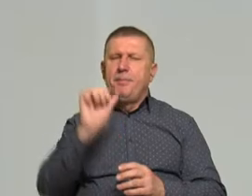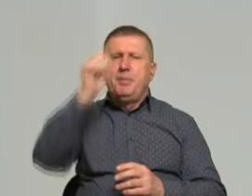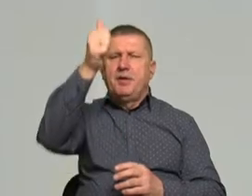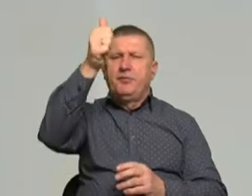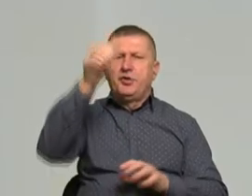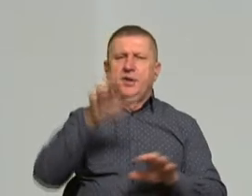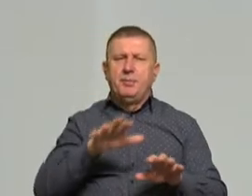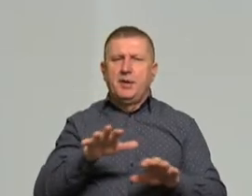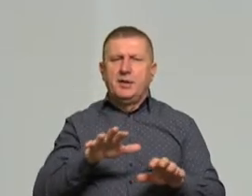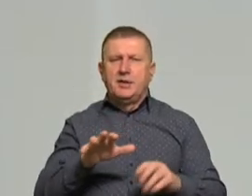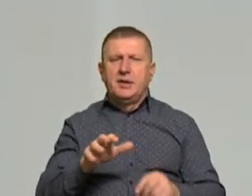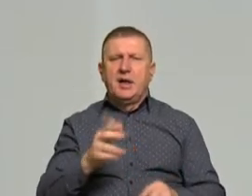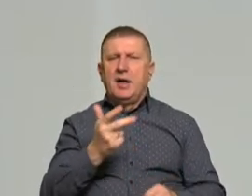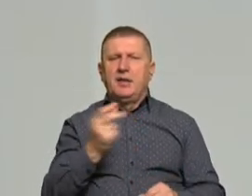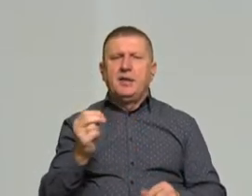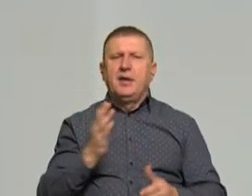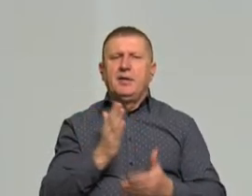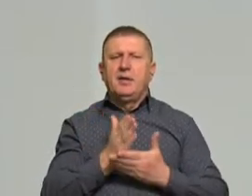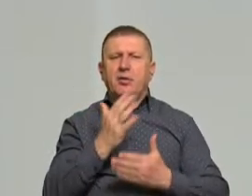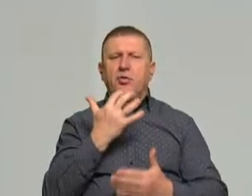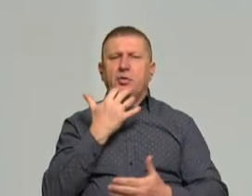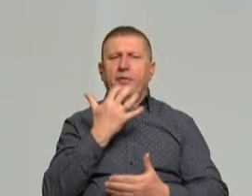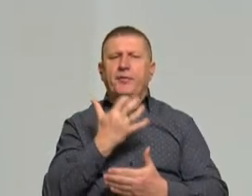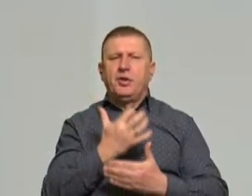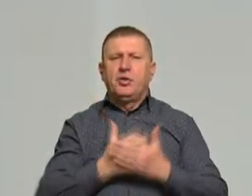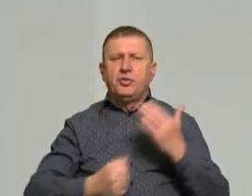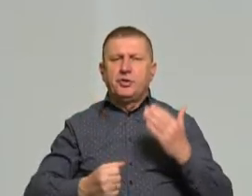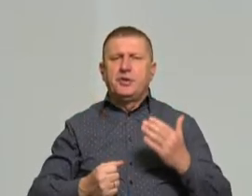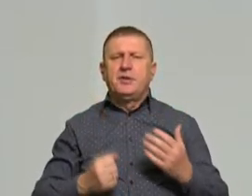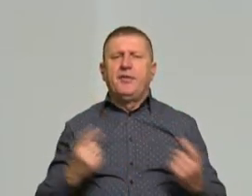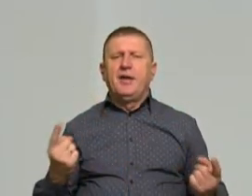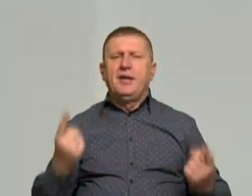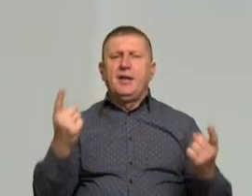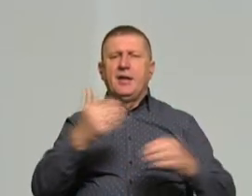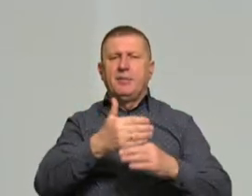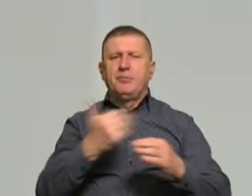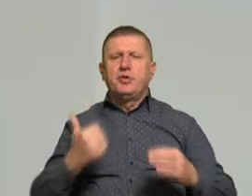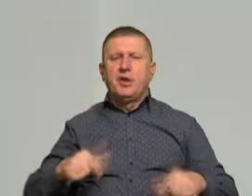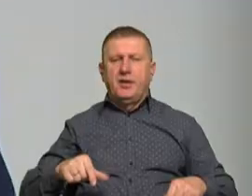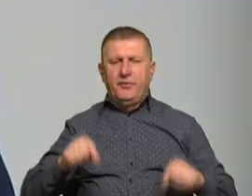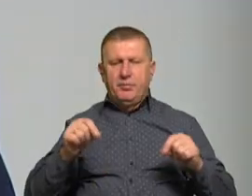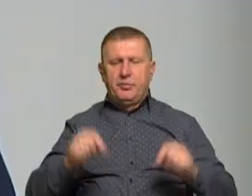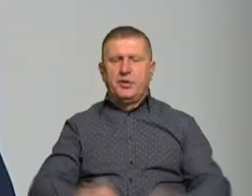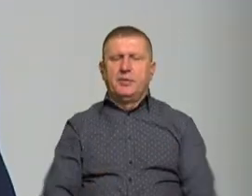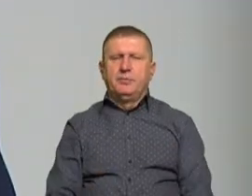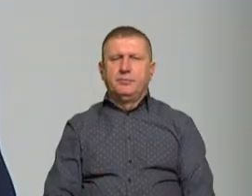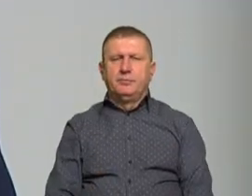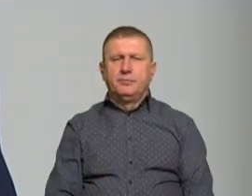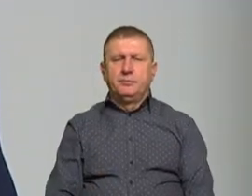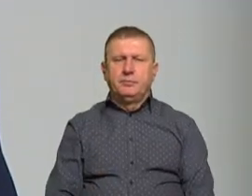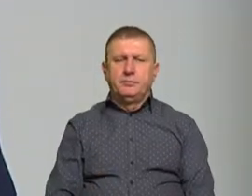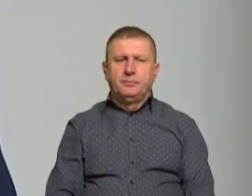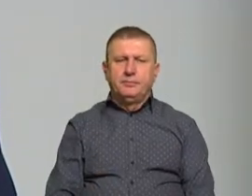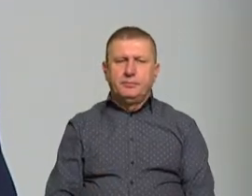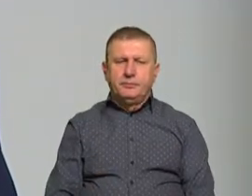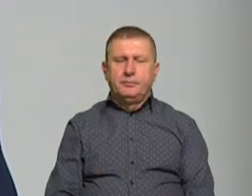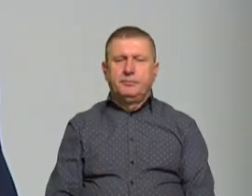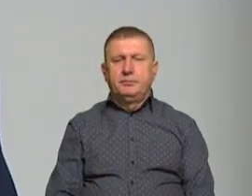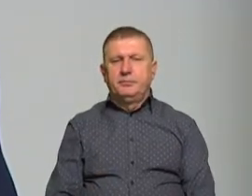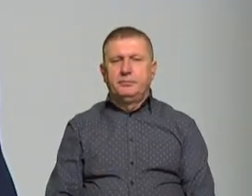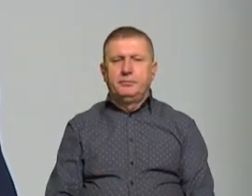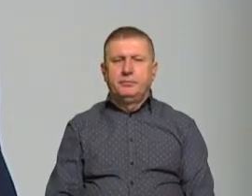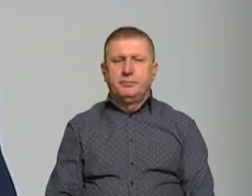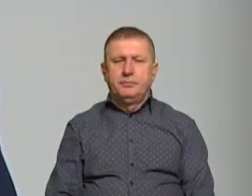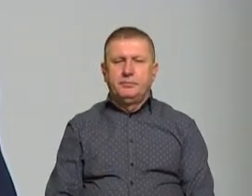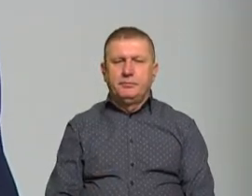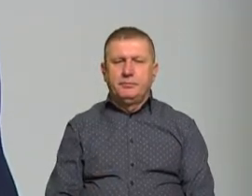priorytetowo, a nie tylko wykorzystywane są te tezy i idee przed wyborami. Dziękuję bardzo. Ma pani jeszcze 12 sekund.